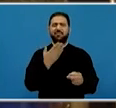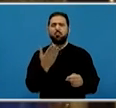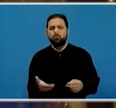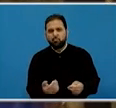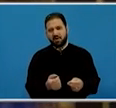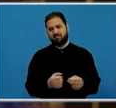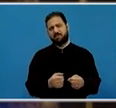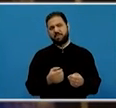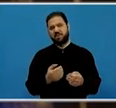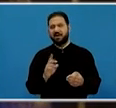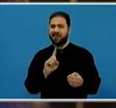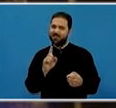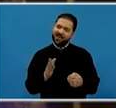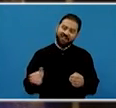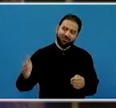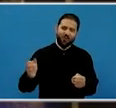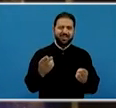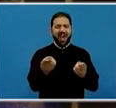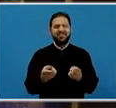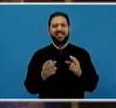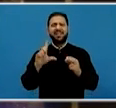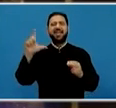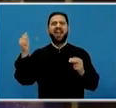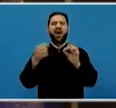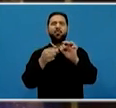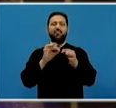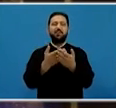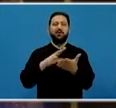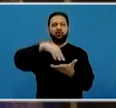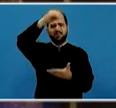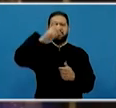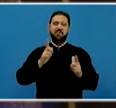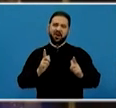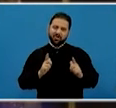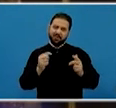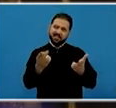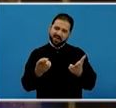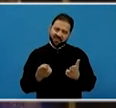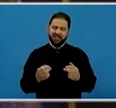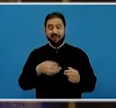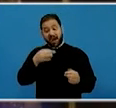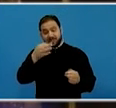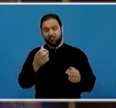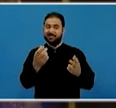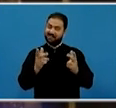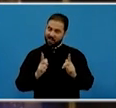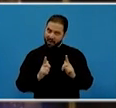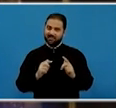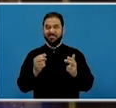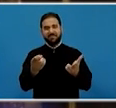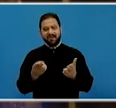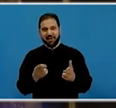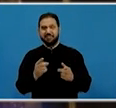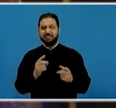că nu ne-ați ocolit, că ați venit la Cuvânt pentru Suflet. Vă mai așteptăm cu drag, de fapt v-am adresat această invitație de a vorbi